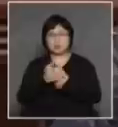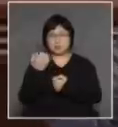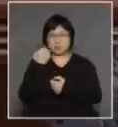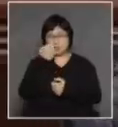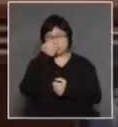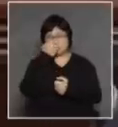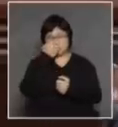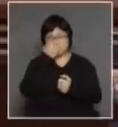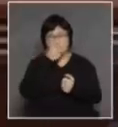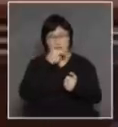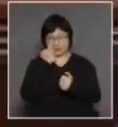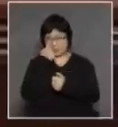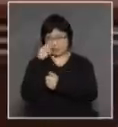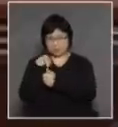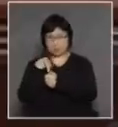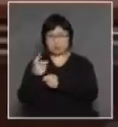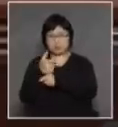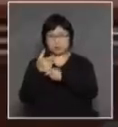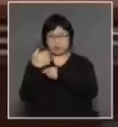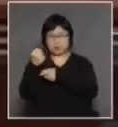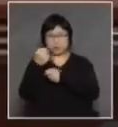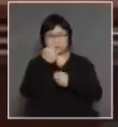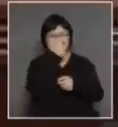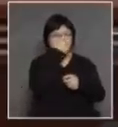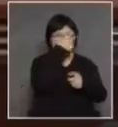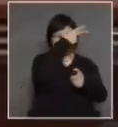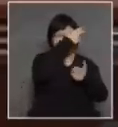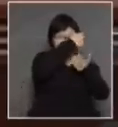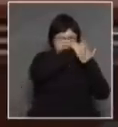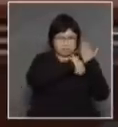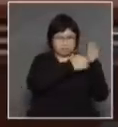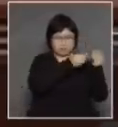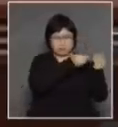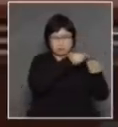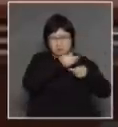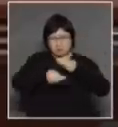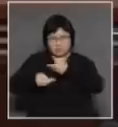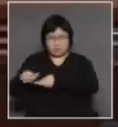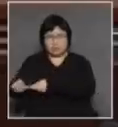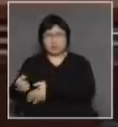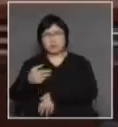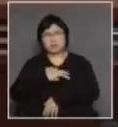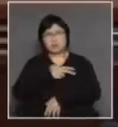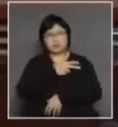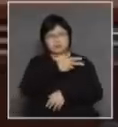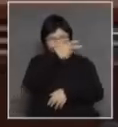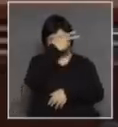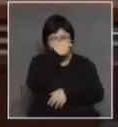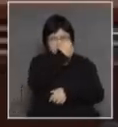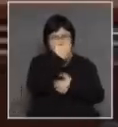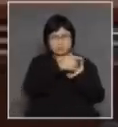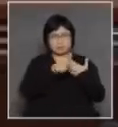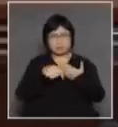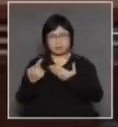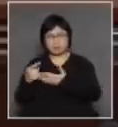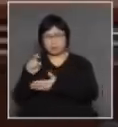時候，財政司呢秉承即是英國的政制呢，其實除了港督之外呢，是一個相當